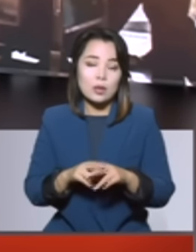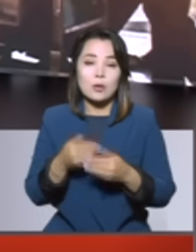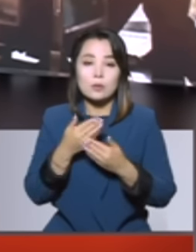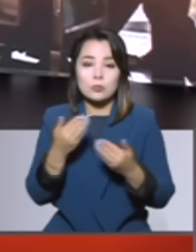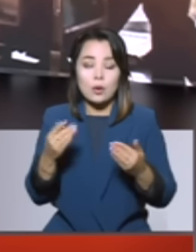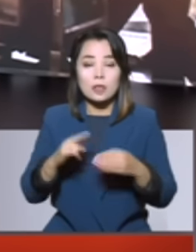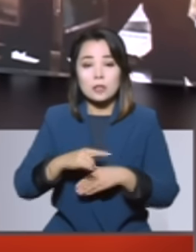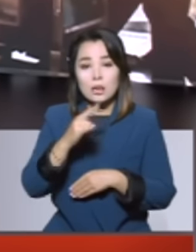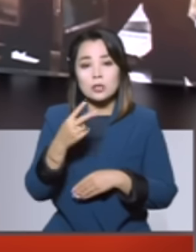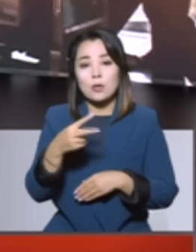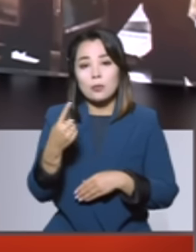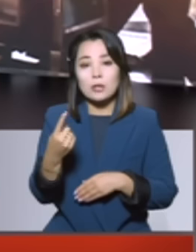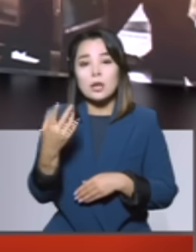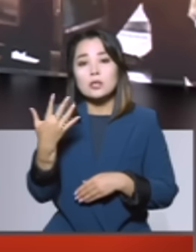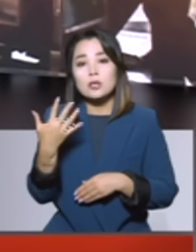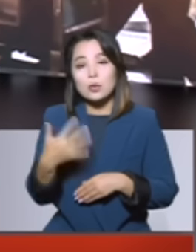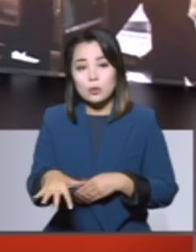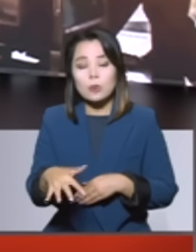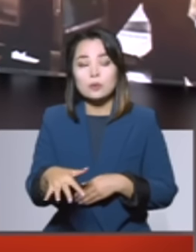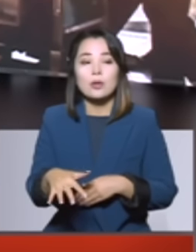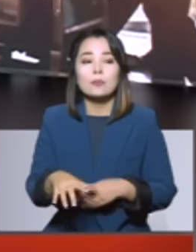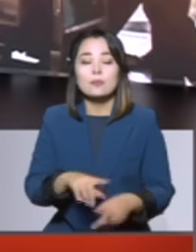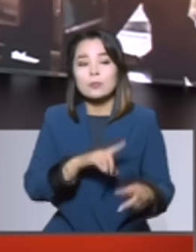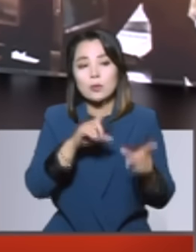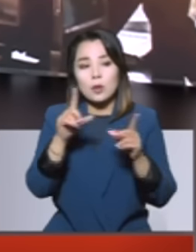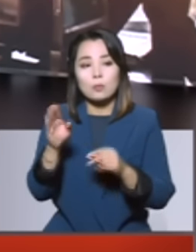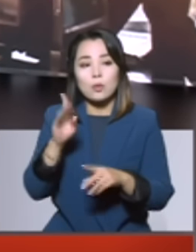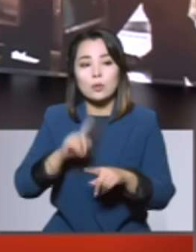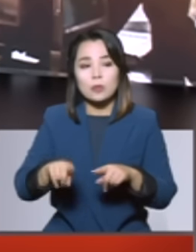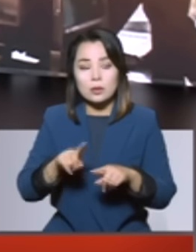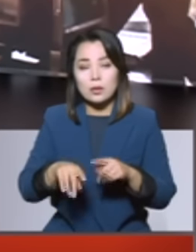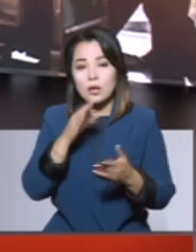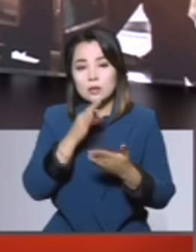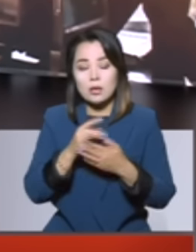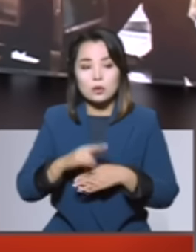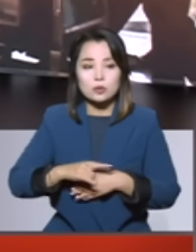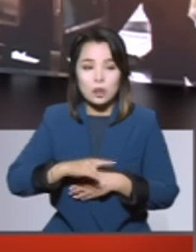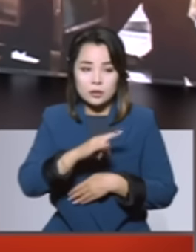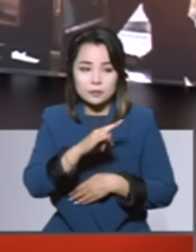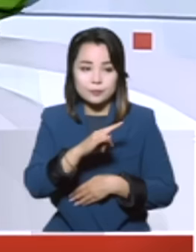рейс 21:50-де көкке көтеріледі деп күтілуде, яғни ұшақ.